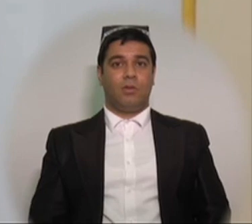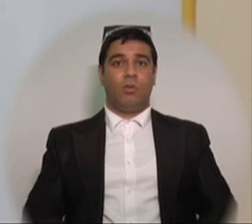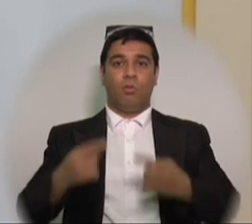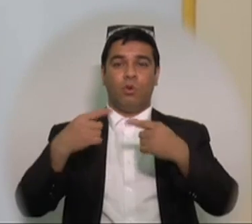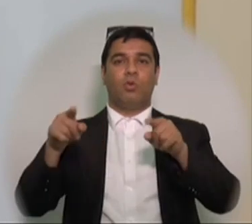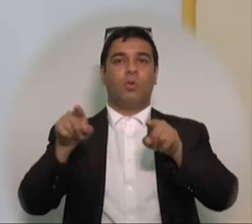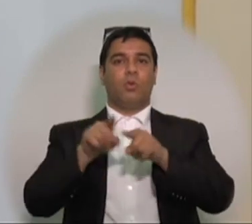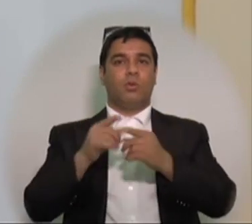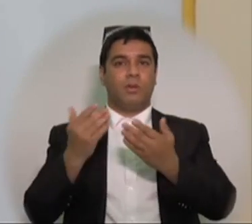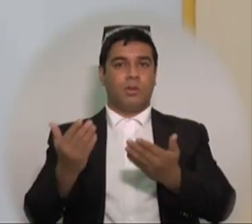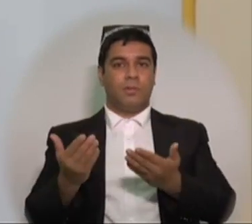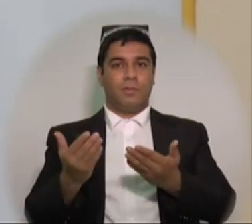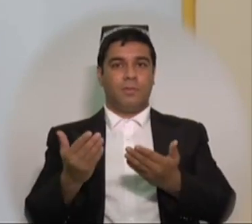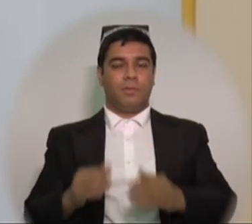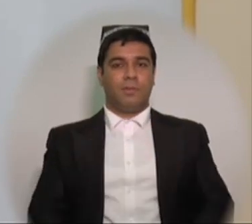başkalarına okşab